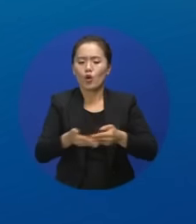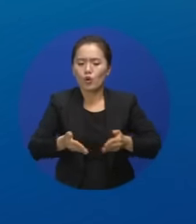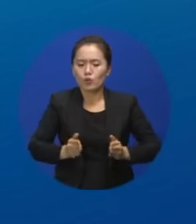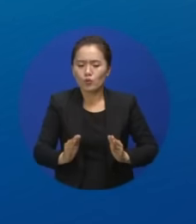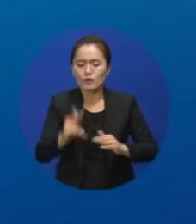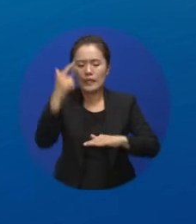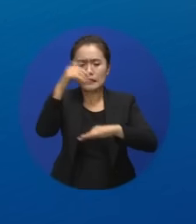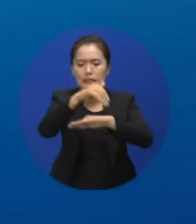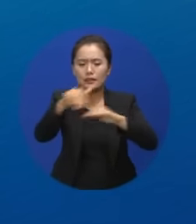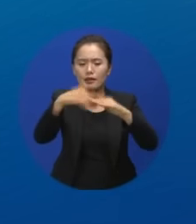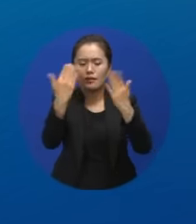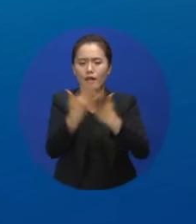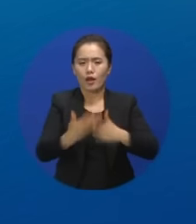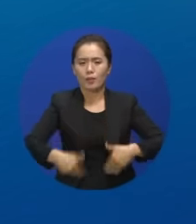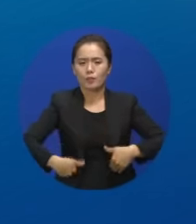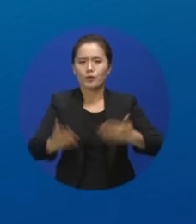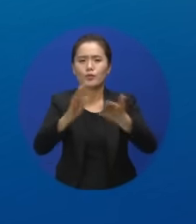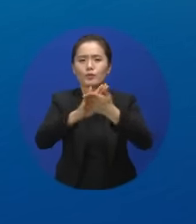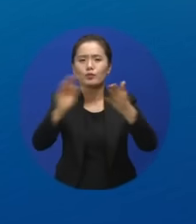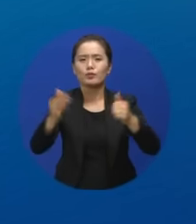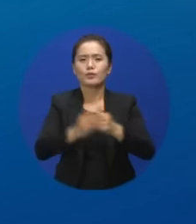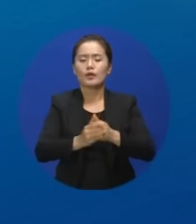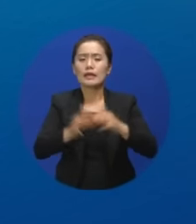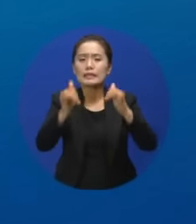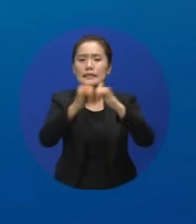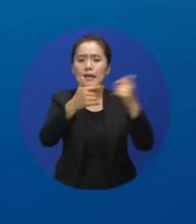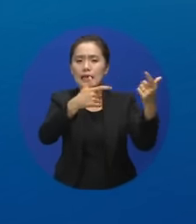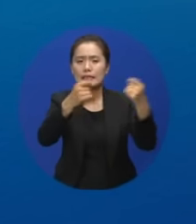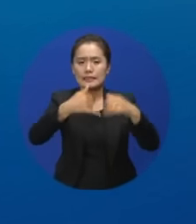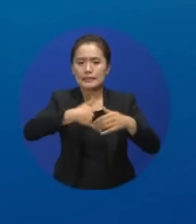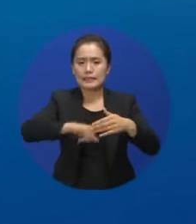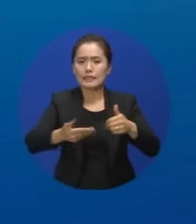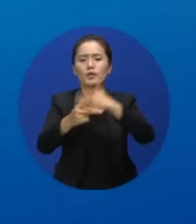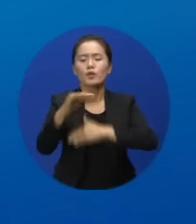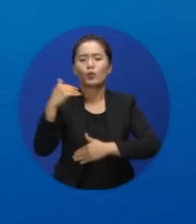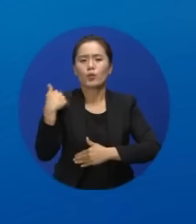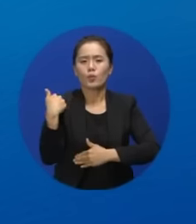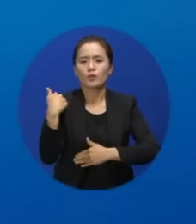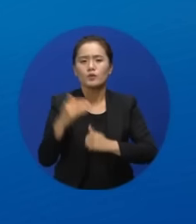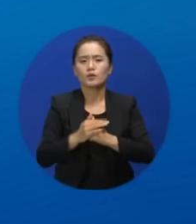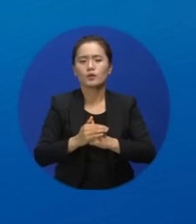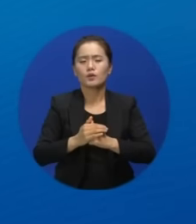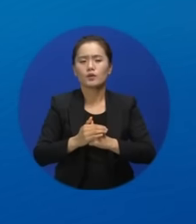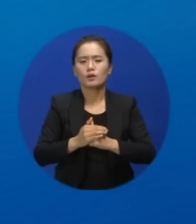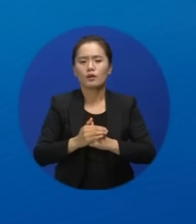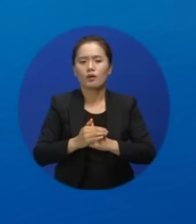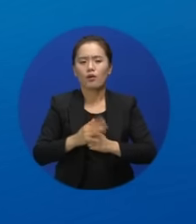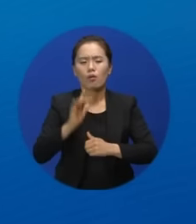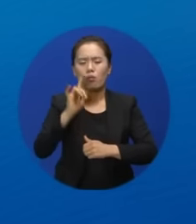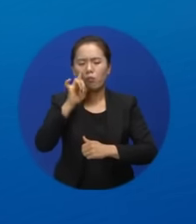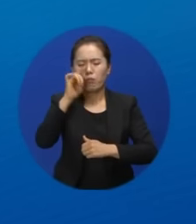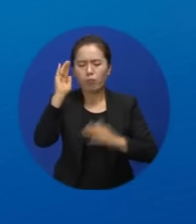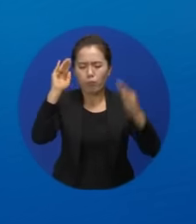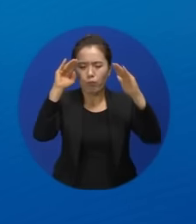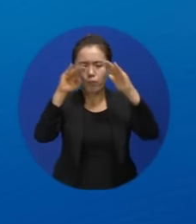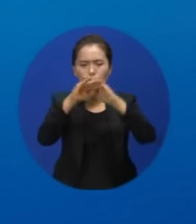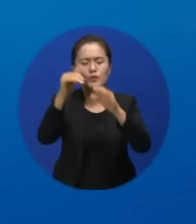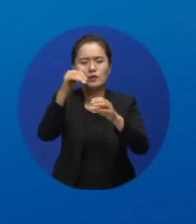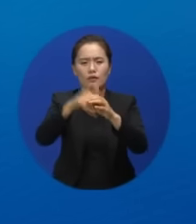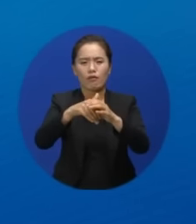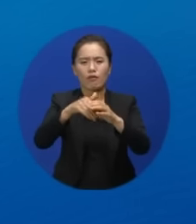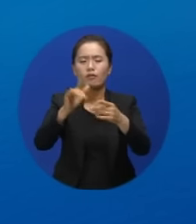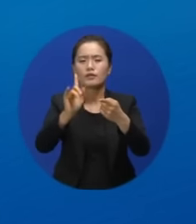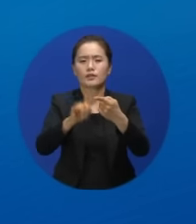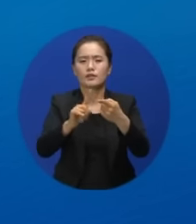독재에 맞서 싸울 유일한 선명 야당에 힘을 실어달라고 호소했고 무소속 박대 후보는 당이 문제가 아니라 사람이